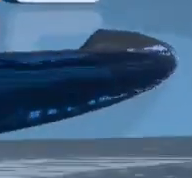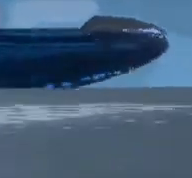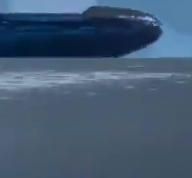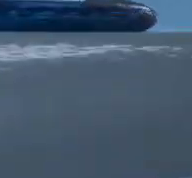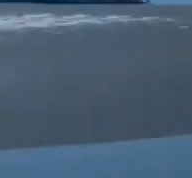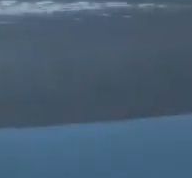ah